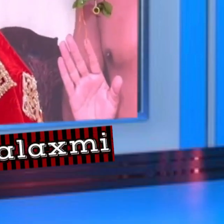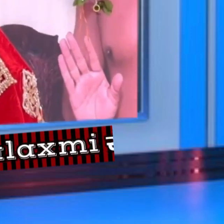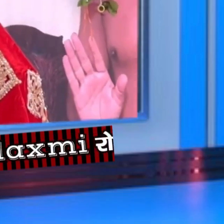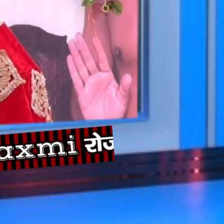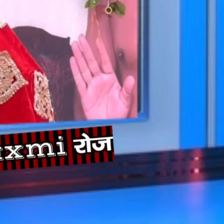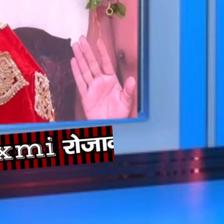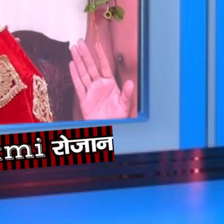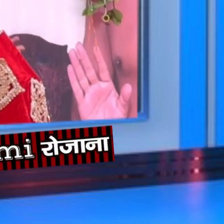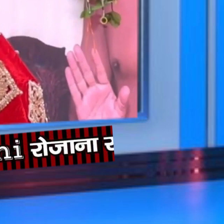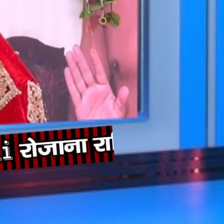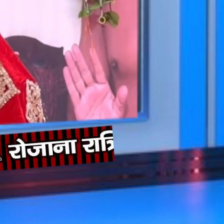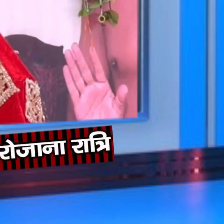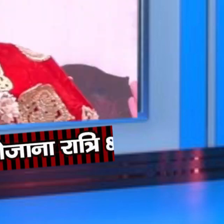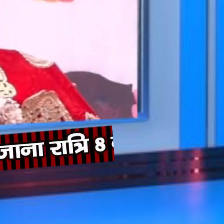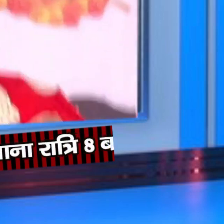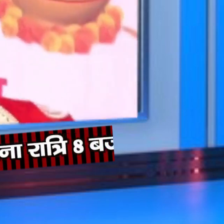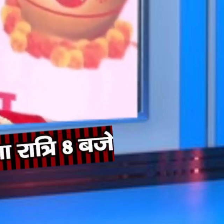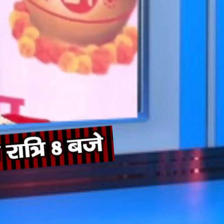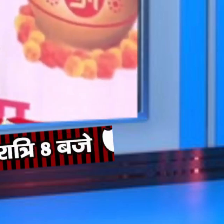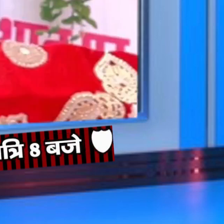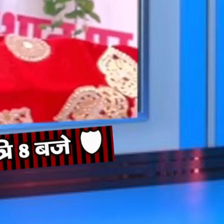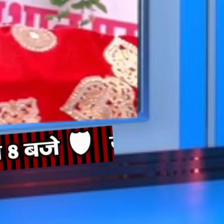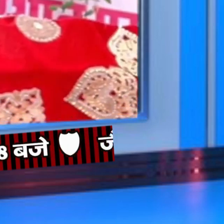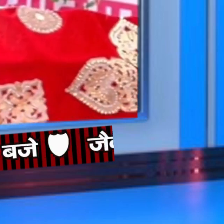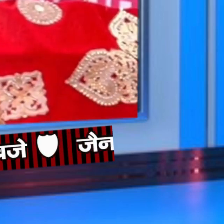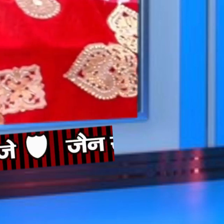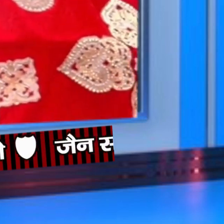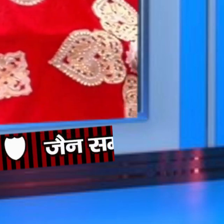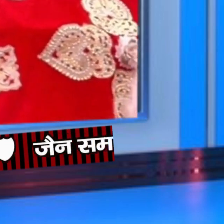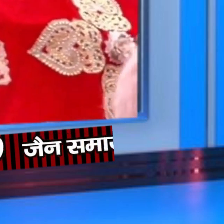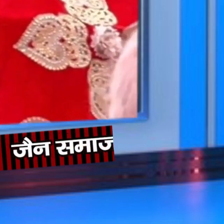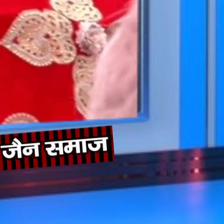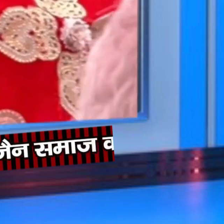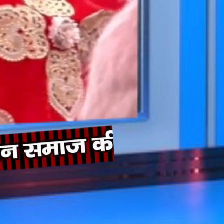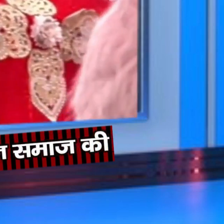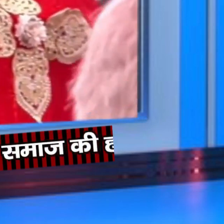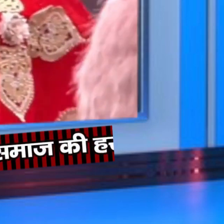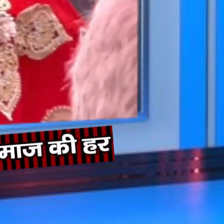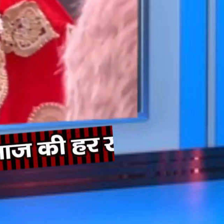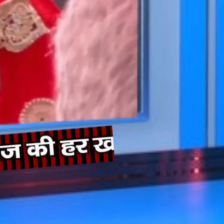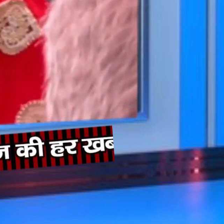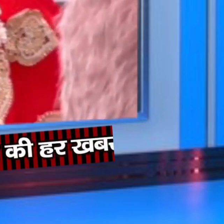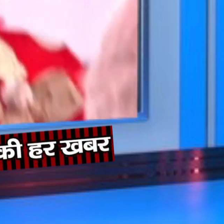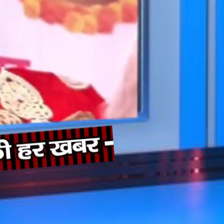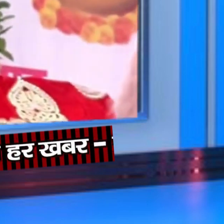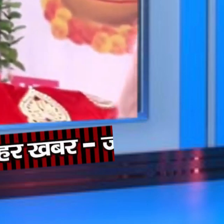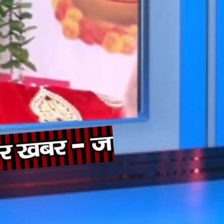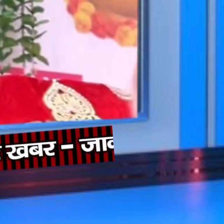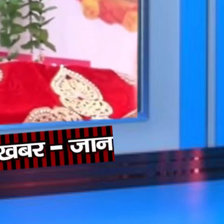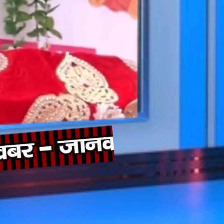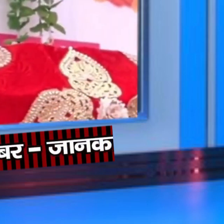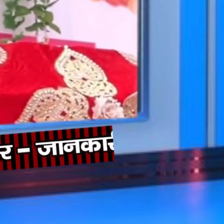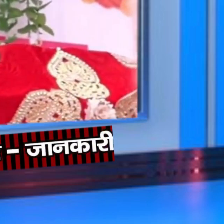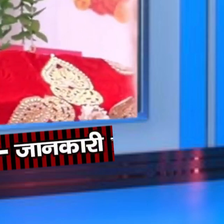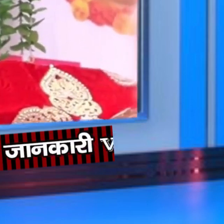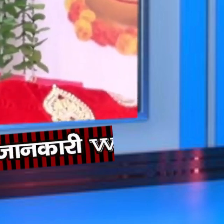है, ये पारस मणि है, जिसको छू जाए, जो छू जाए वो पारस पत्थर, और